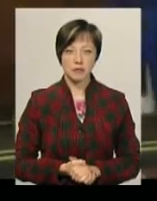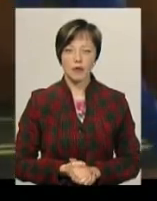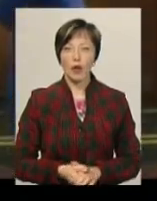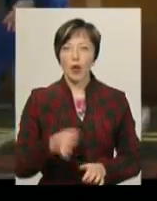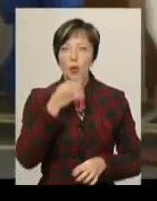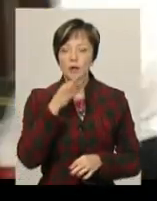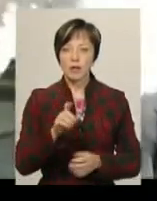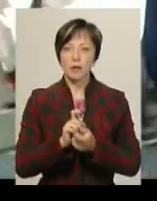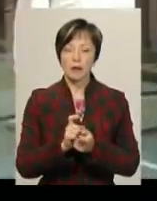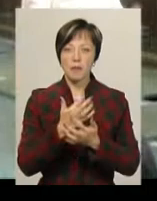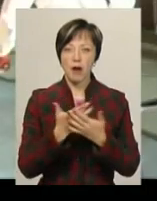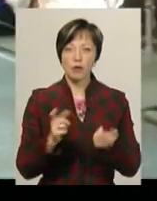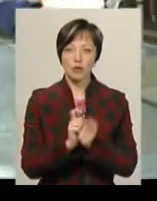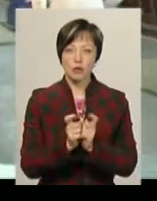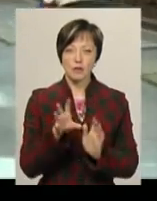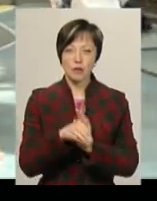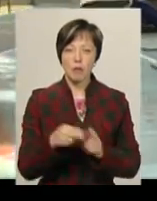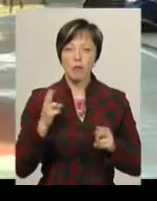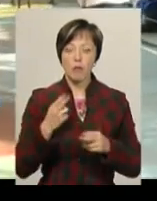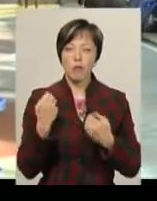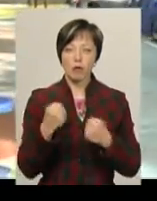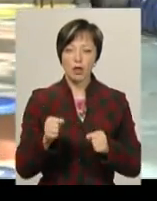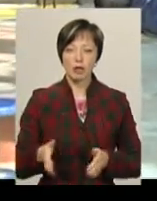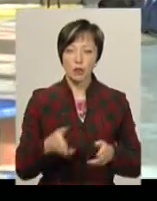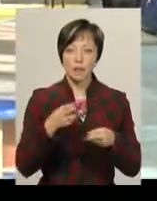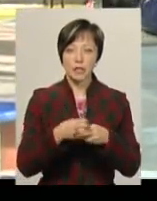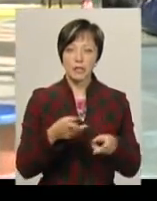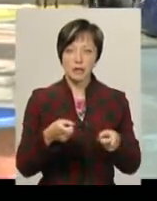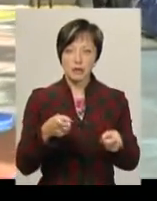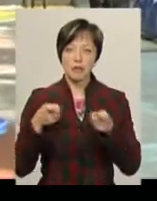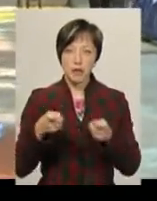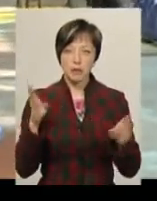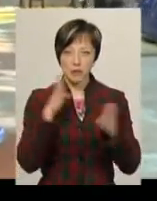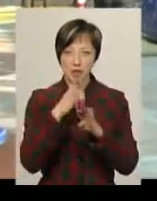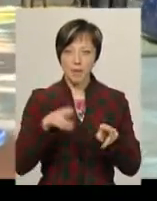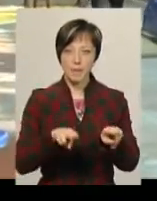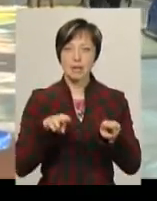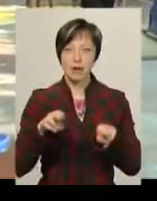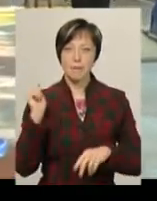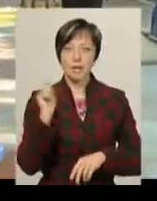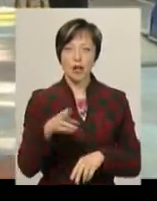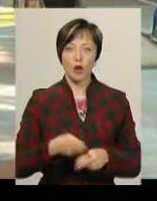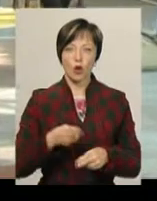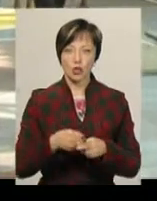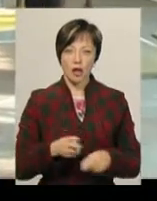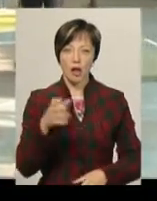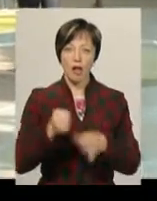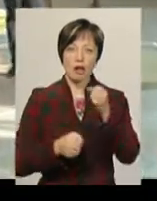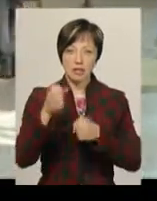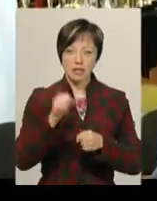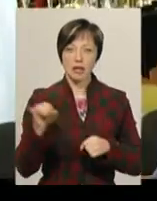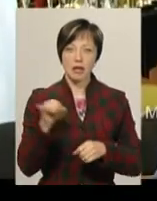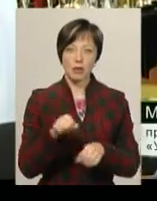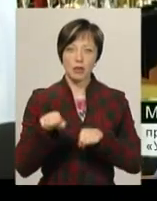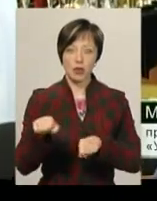Універсальний бій, багатоборство, яке складається з подолання смуги перешкод, стрільби з пневматичної гвинтівки, метання ножа, лазіння на канаті та поєдинків з